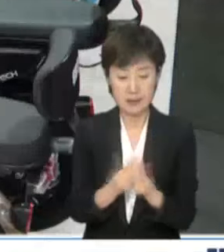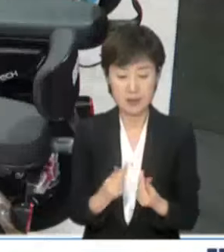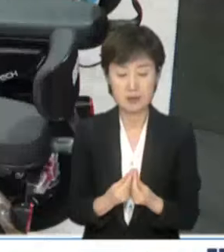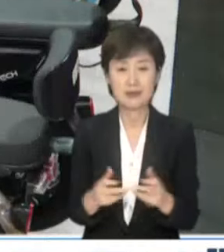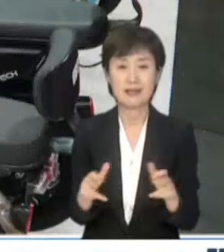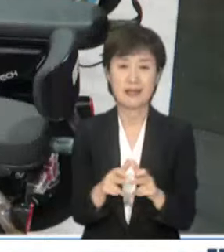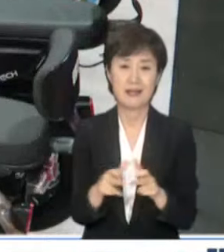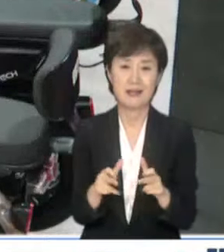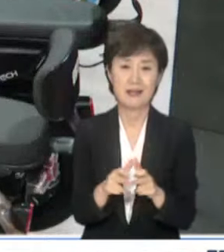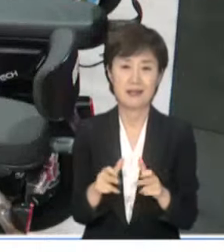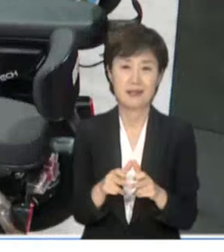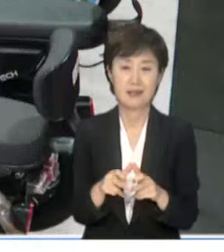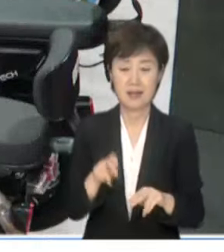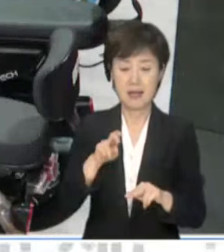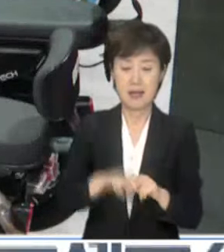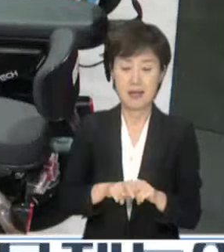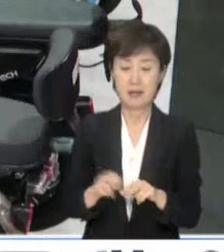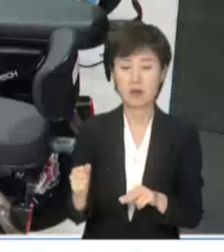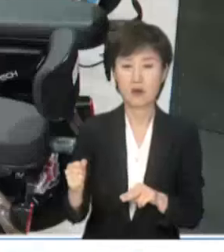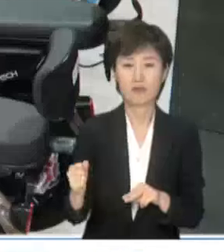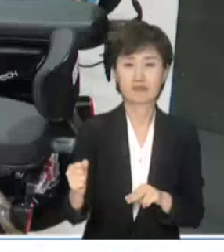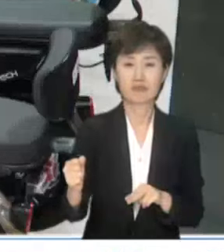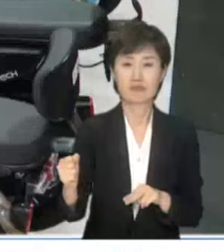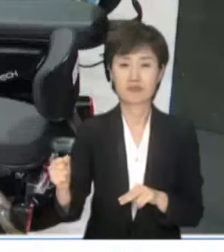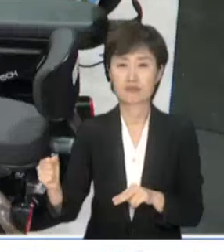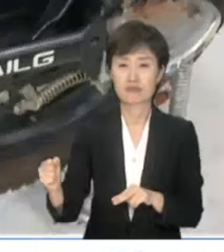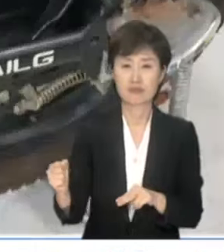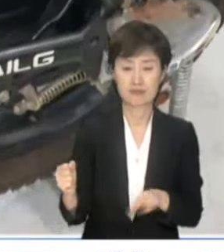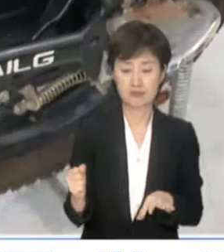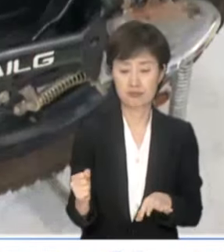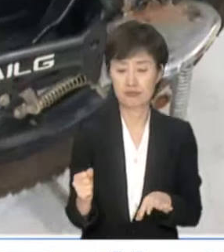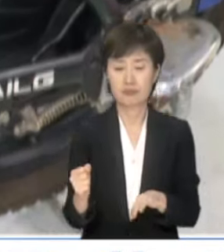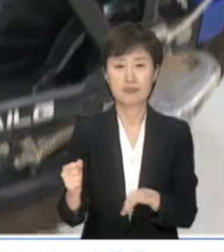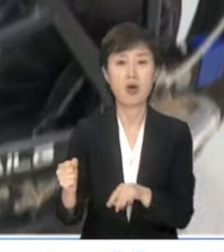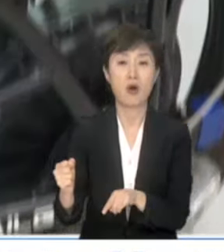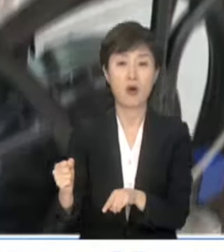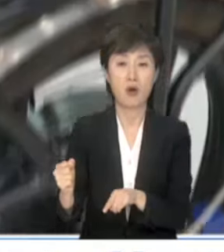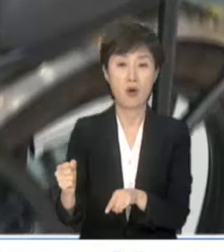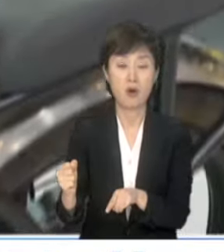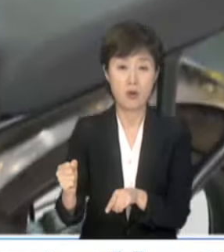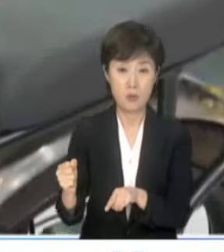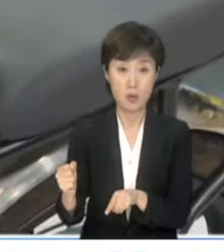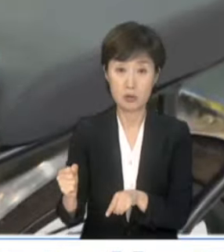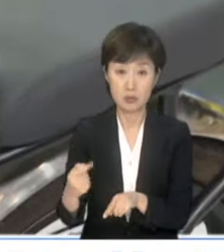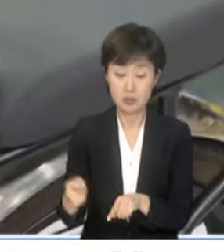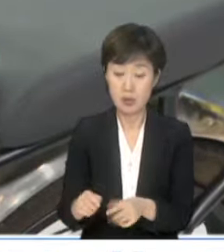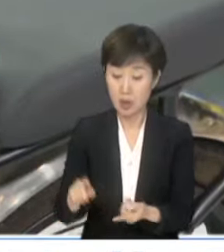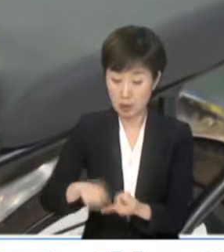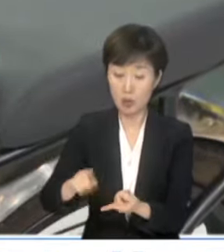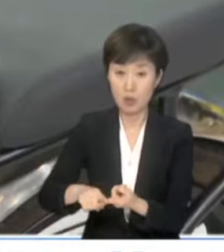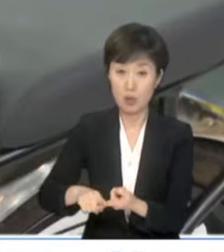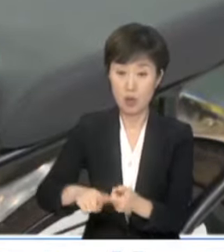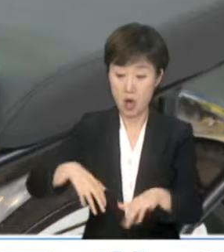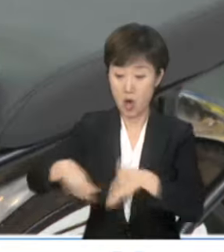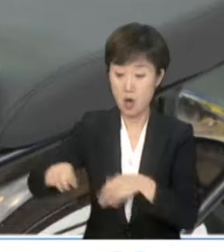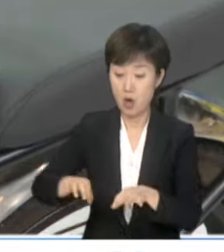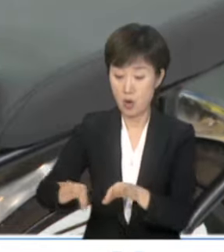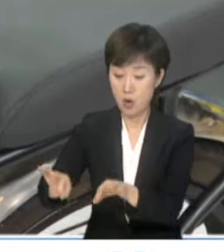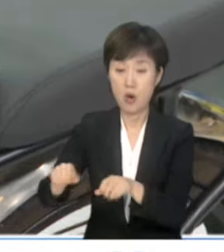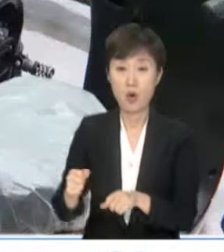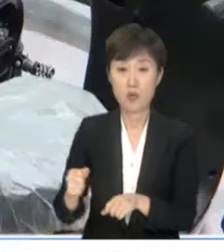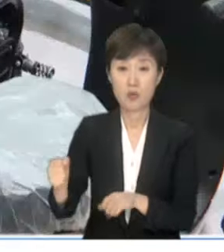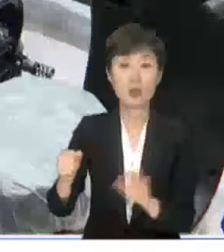이제 타고 다니는 전동기장치, 오토바이 같은 것들이나 자전거 등은 이제 인도에서 타는 것이 허용이 되지만 일반적인